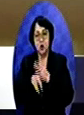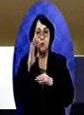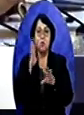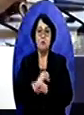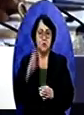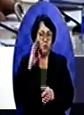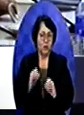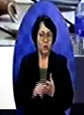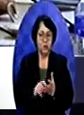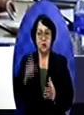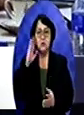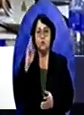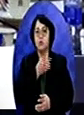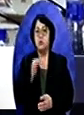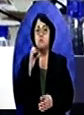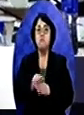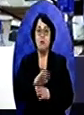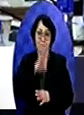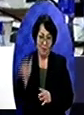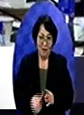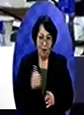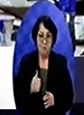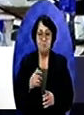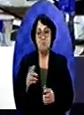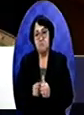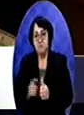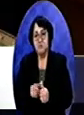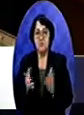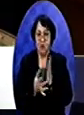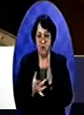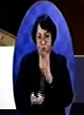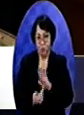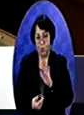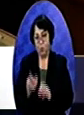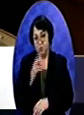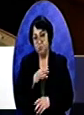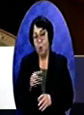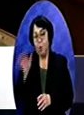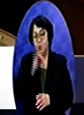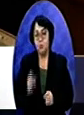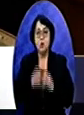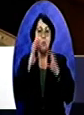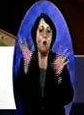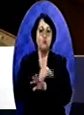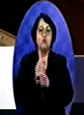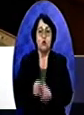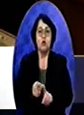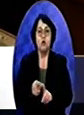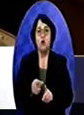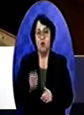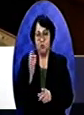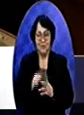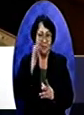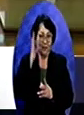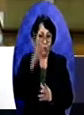Мөн цэвсүүчний бэлэн байдлыг алдагдуулахгүйгээр бие бүрэлдэхүүн техник хэрэгслийг улс орны бүтээн байгуулалтын ажилд оролцуулж байгаатай холбогдуулан, цаашид